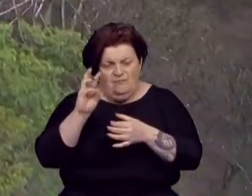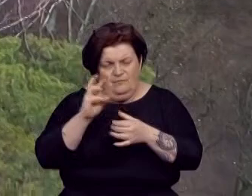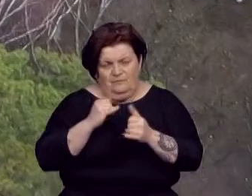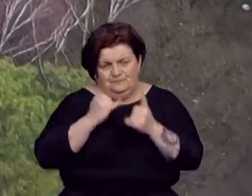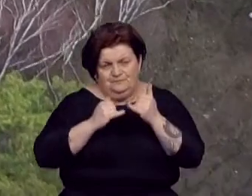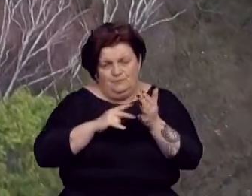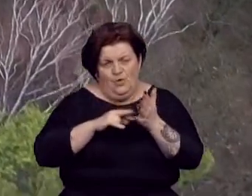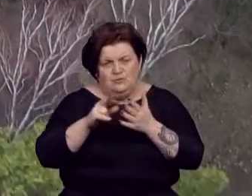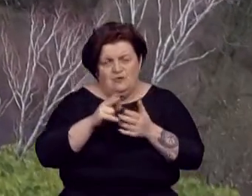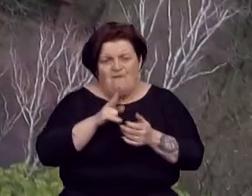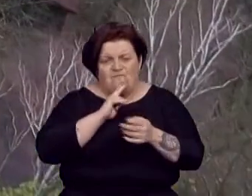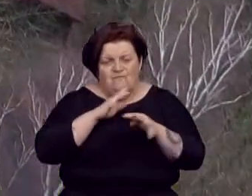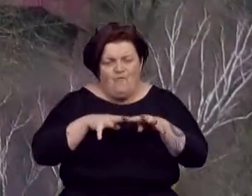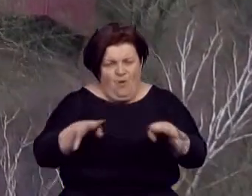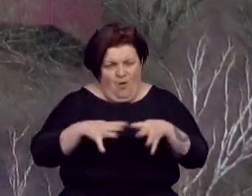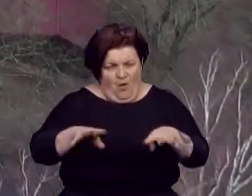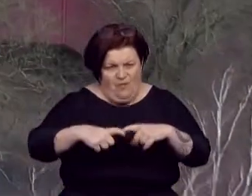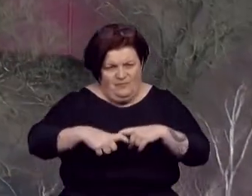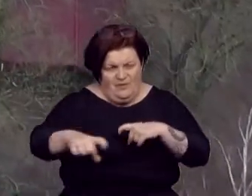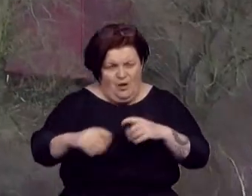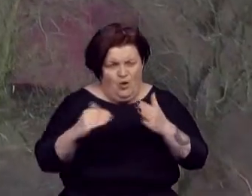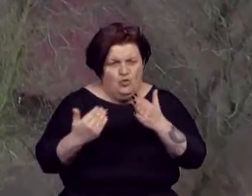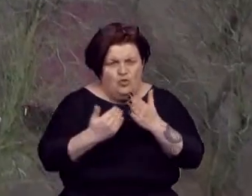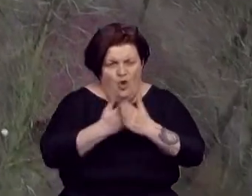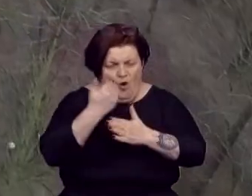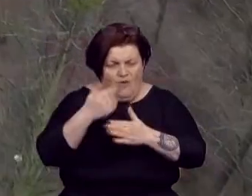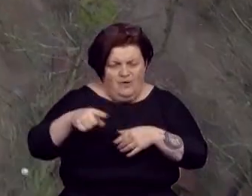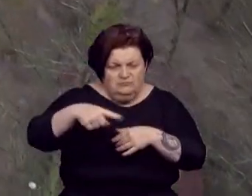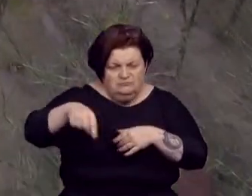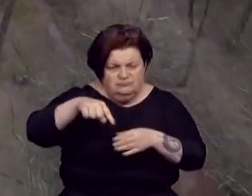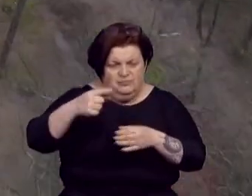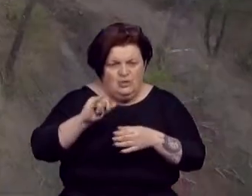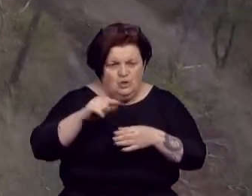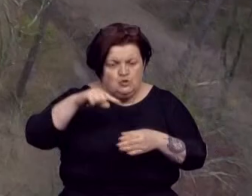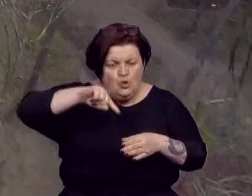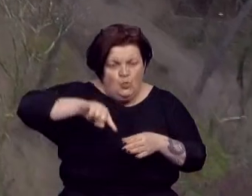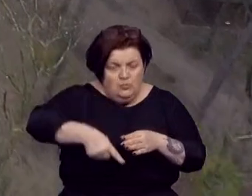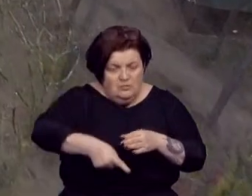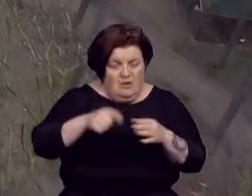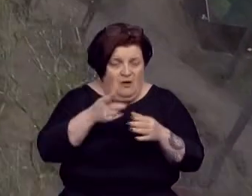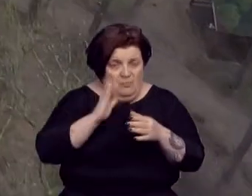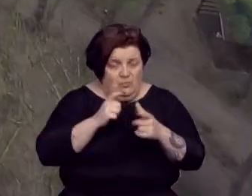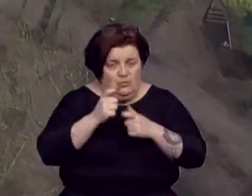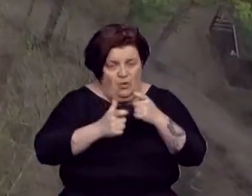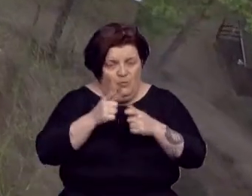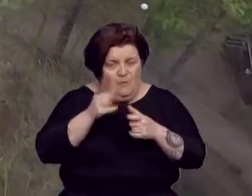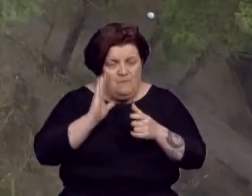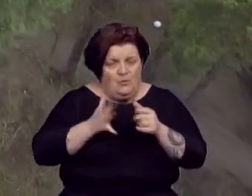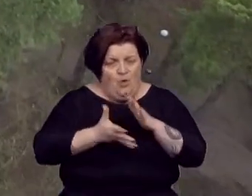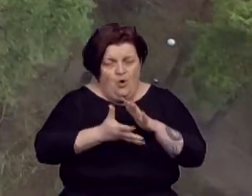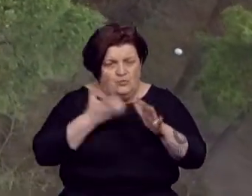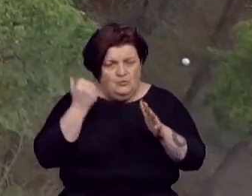o kanalizację deszczową, wykonane zostaną nowe wpusty oraz studnie, które no, będą